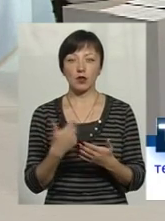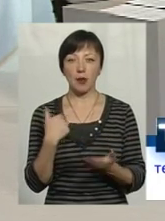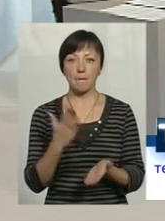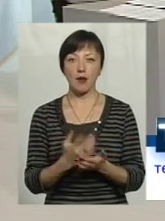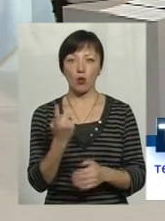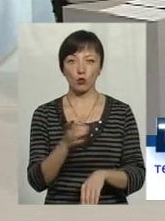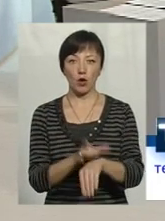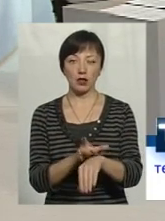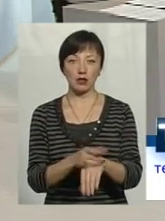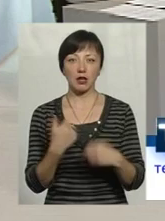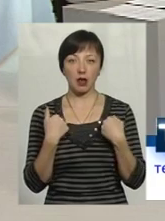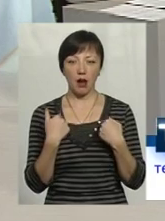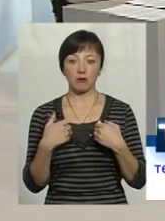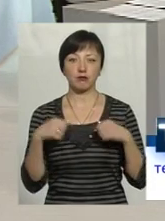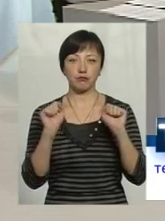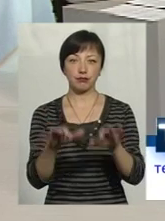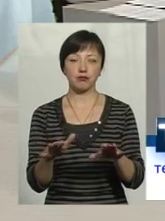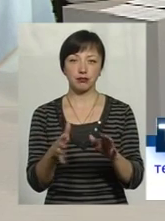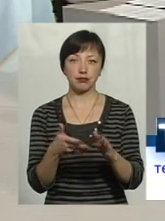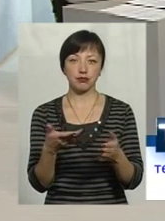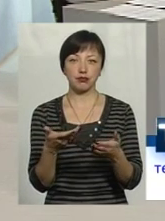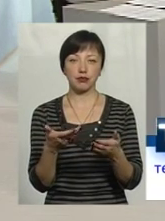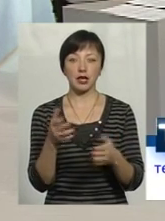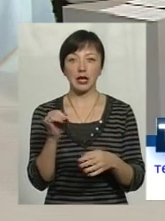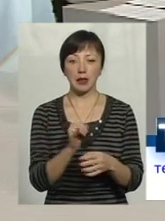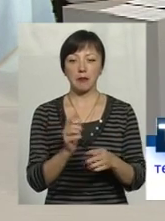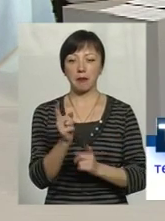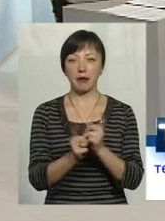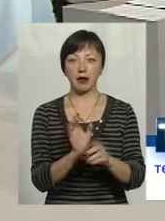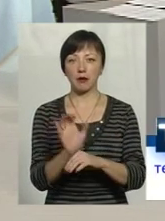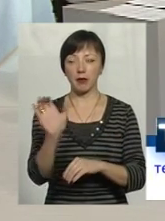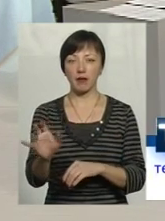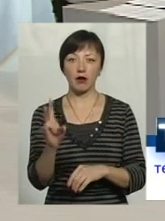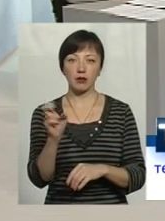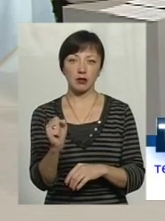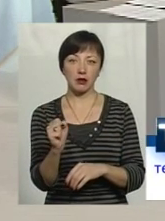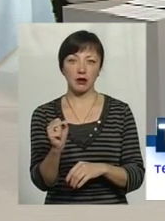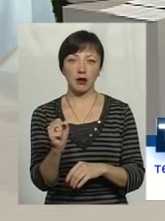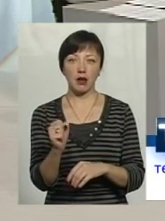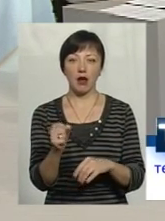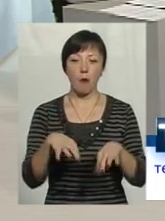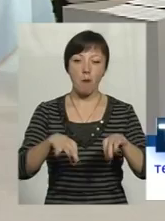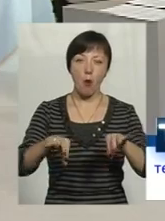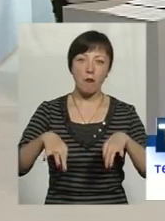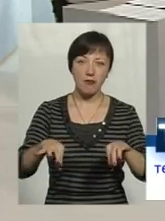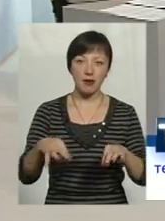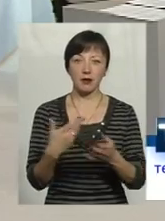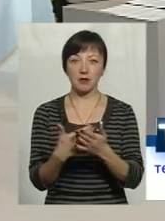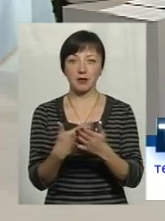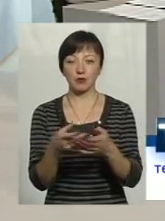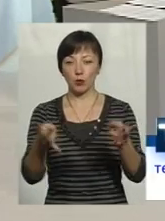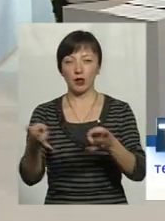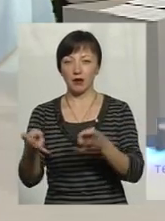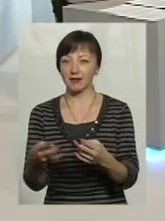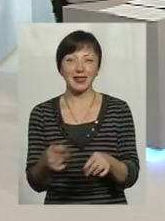одного годинника, от я його пожертвую, там, продаю і перенаправляю там на ремімобіль там, чи на ще якісь